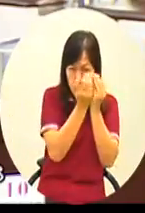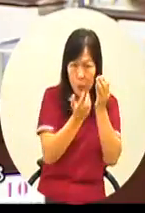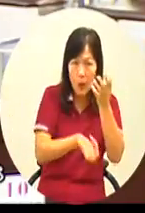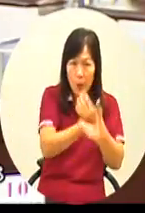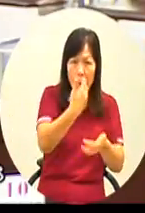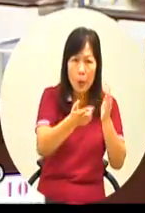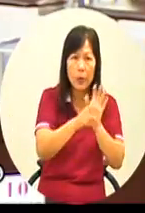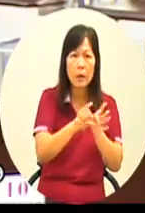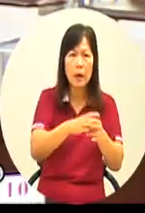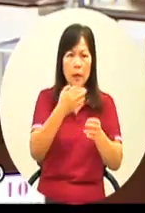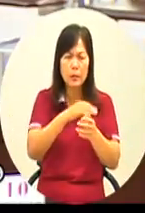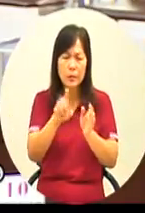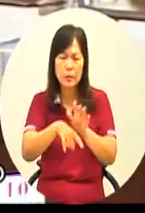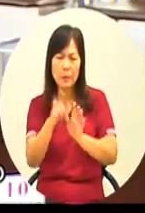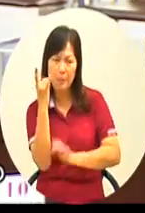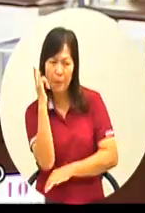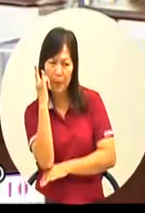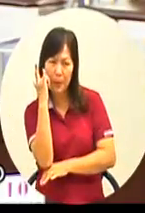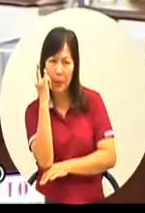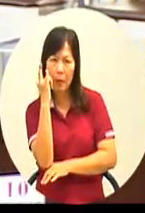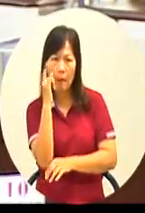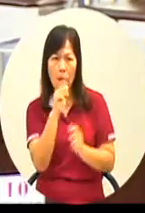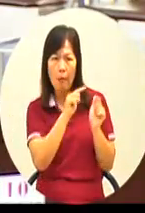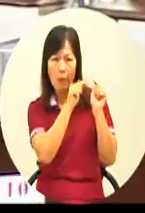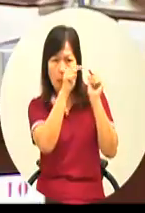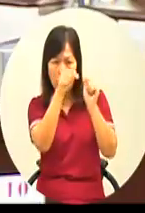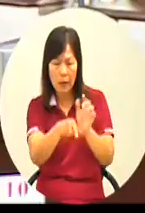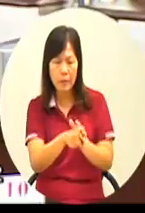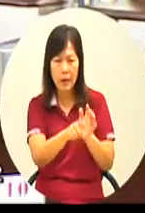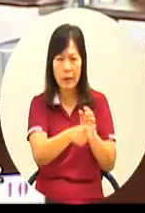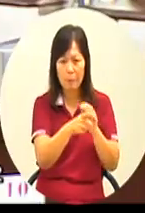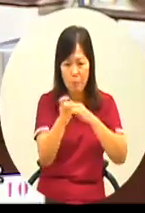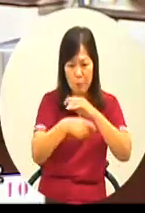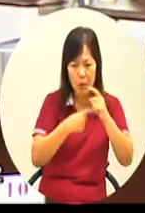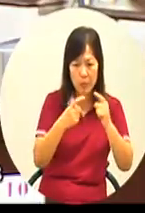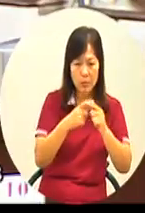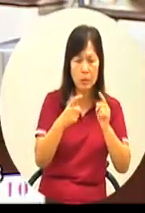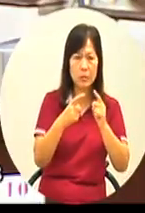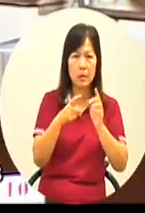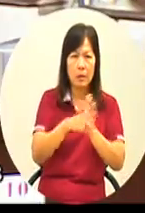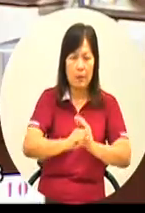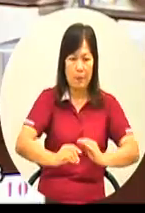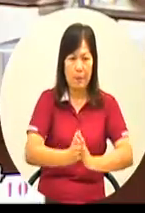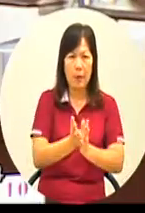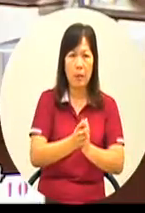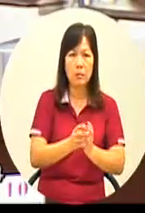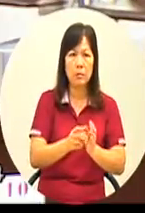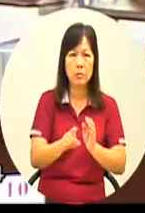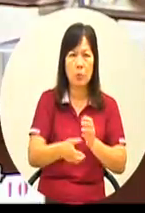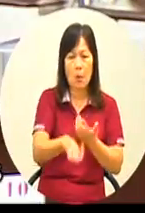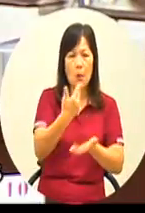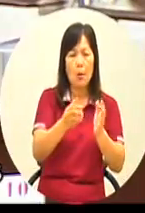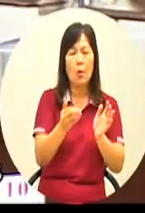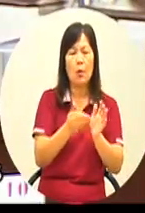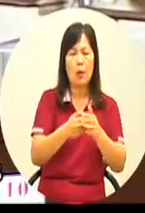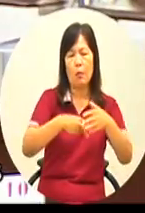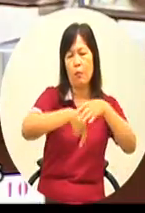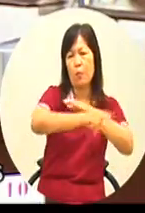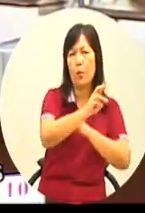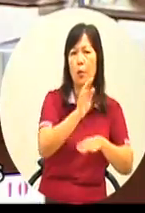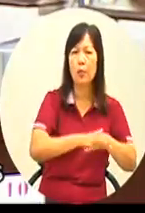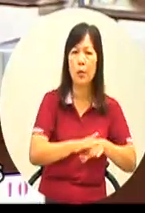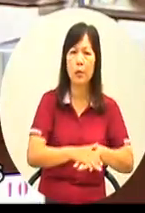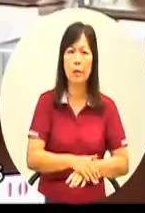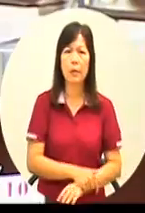你过菜过几暝啊？你掠，哈，啊，这菜来，这是死呢，一日过，哦，休息就一直走去啊。伊